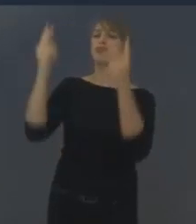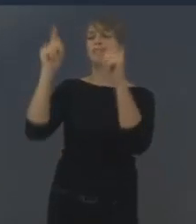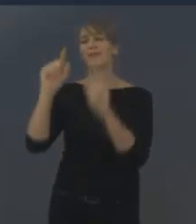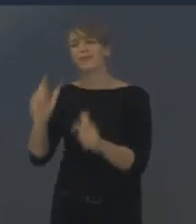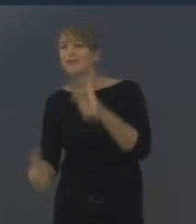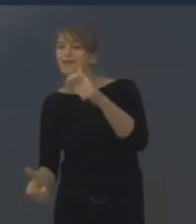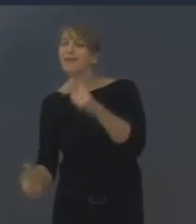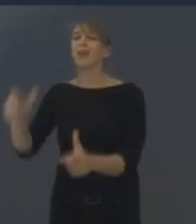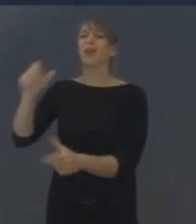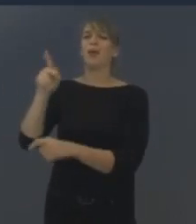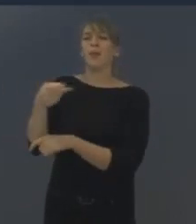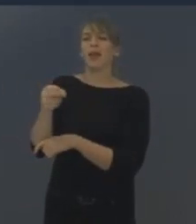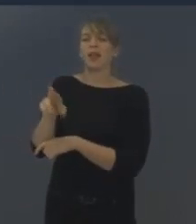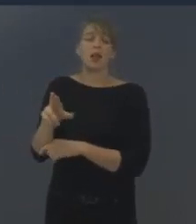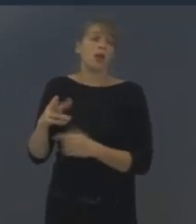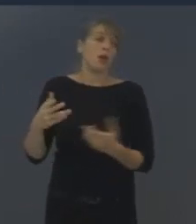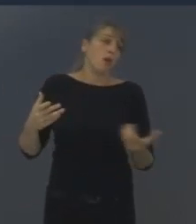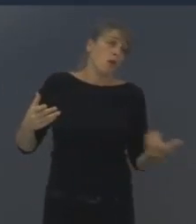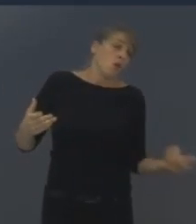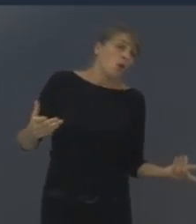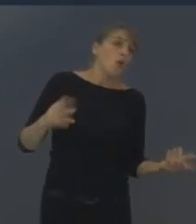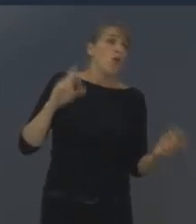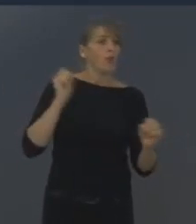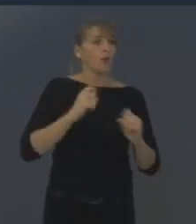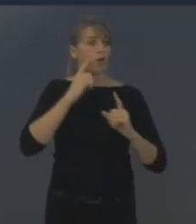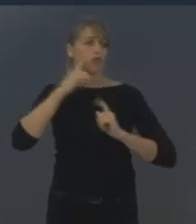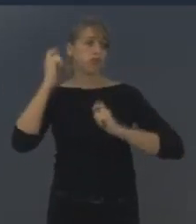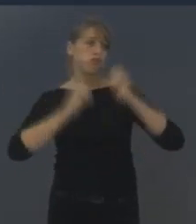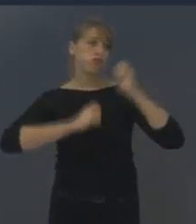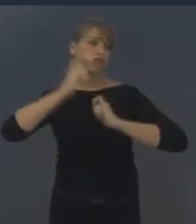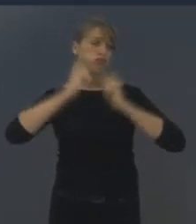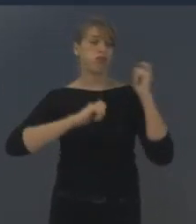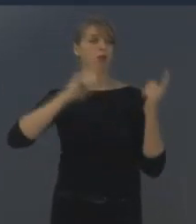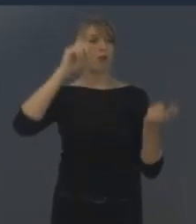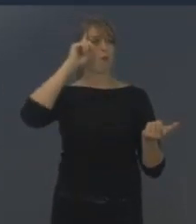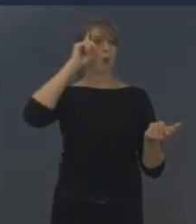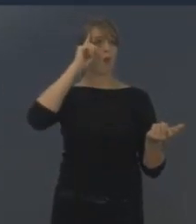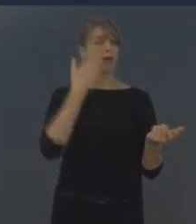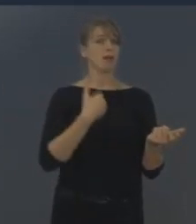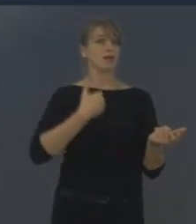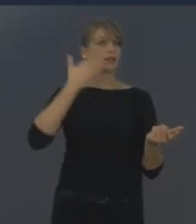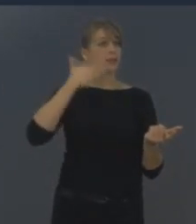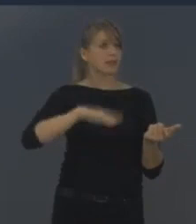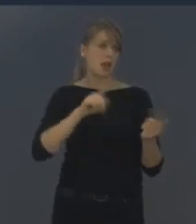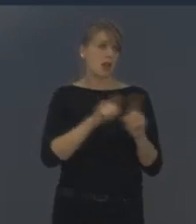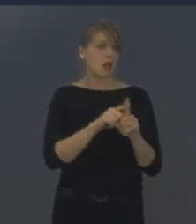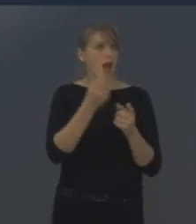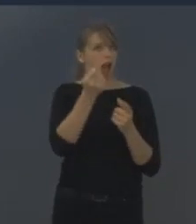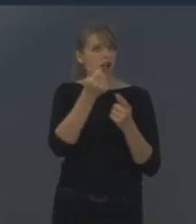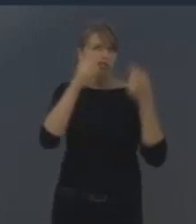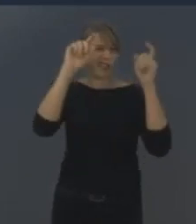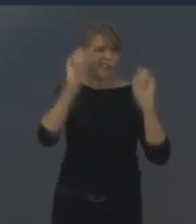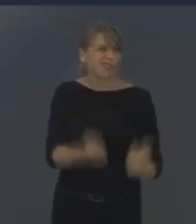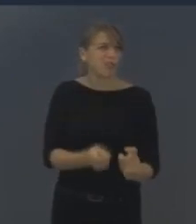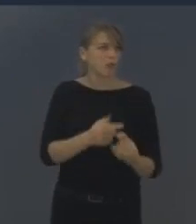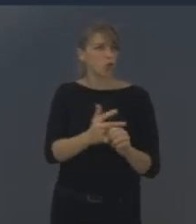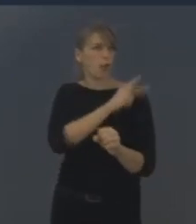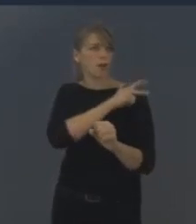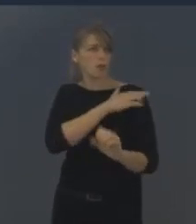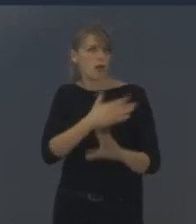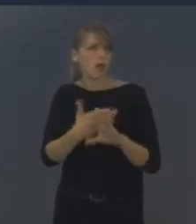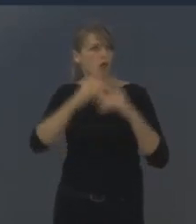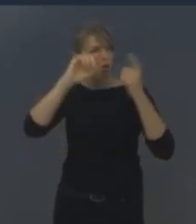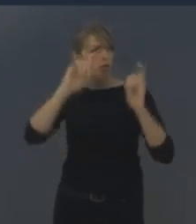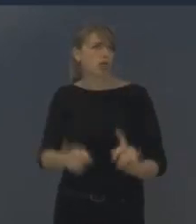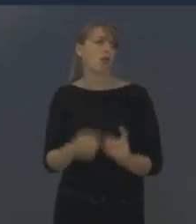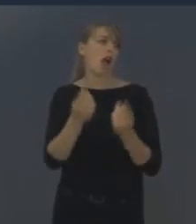douter de cette affirmation quand on sait surtout le coup de rabot qui leur a été donné depuis 3 ans. Alors,